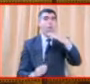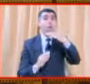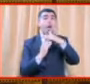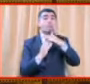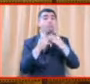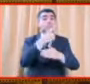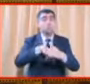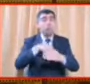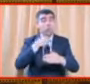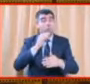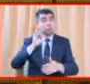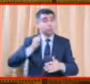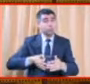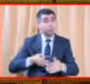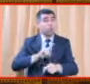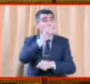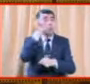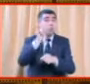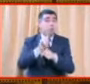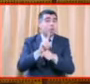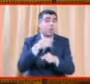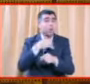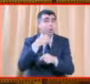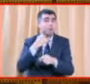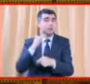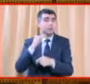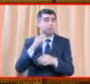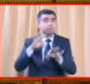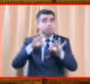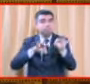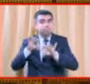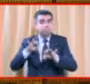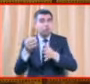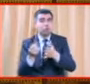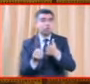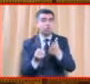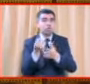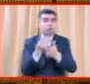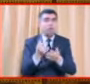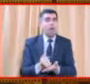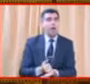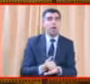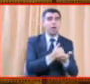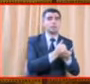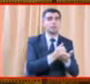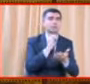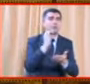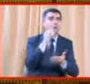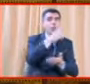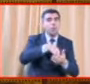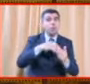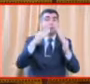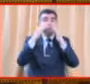وأمام هذه الوضعية نسائلكم السيد الوزير المحترم، هل من إجراءات تستخدمها تسوية الوضعية العقارية لتلك